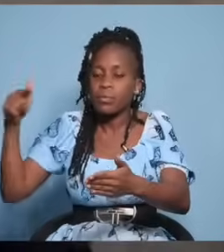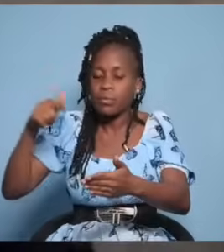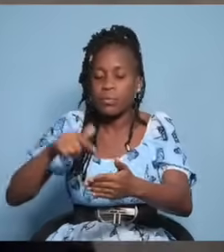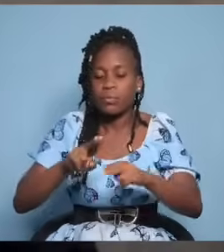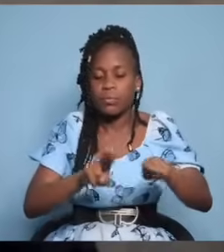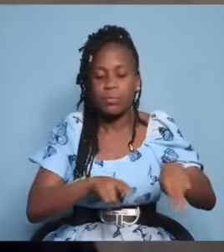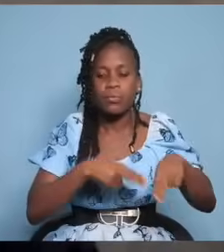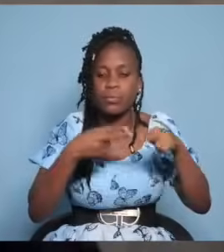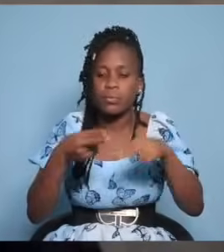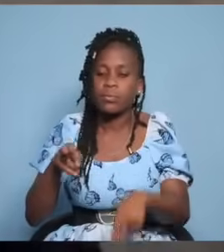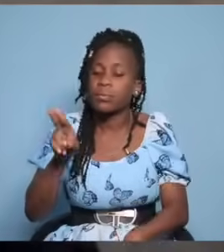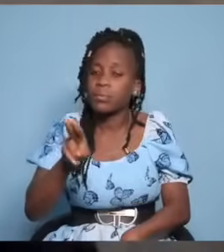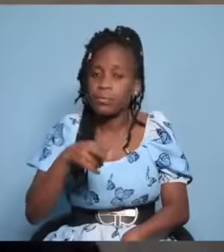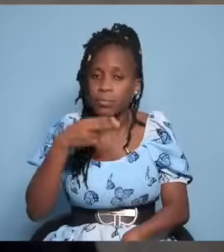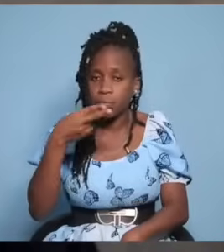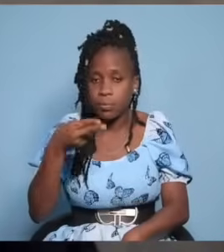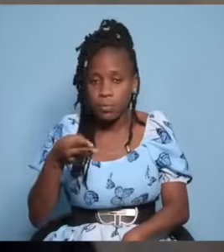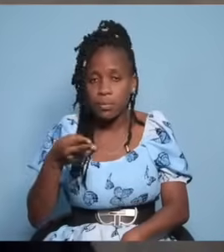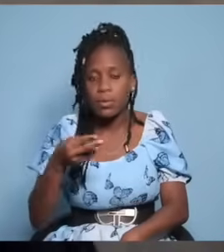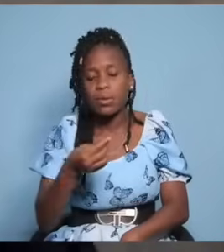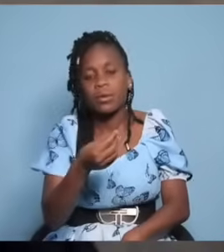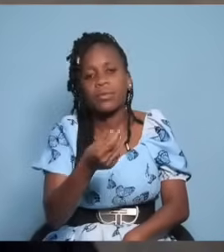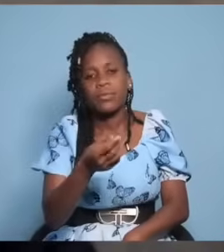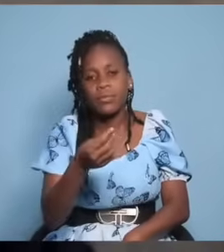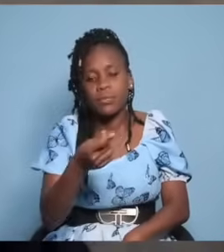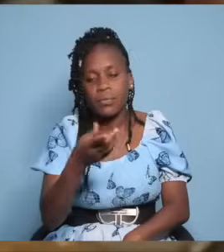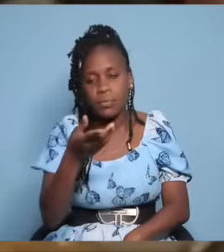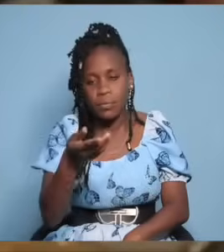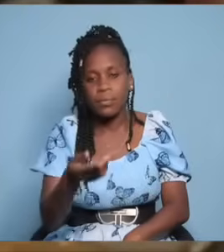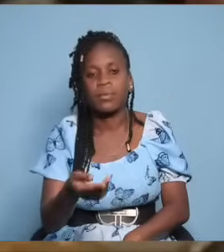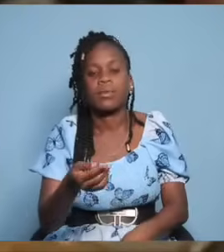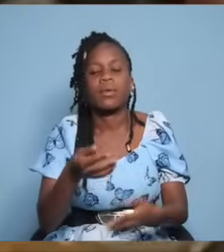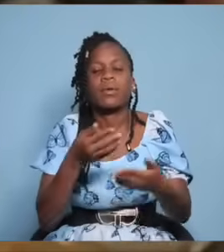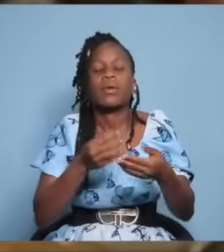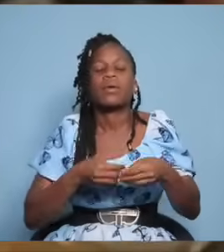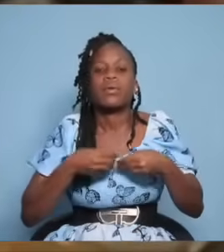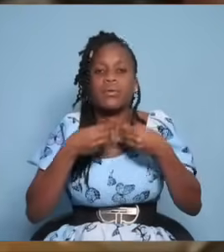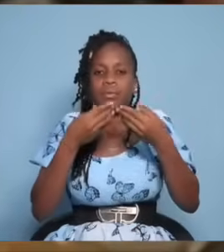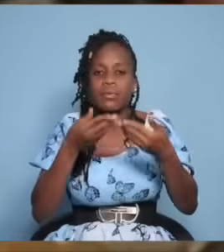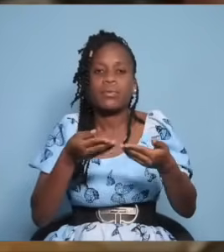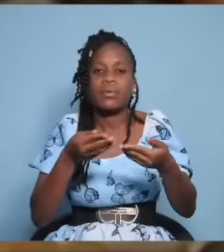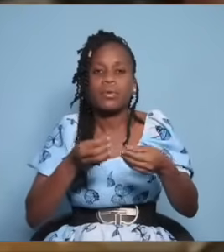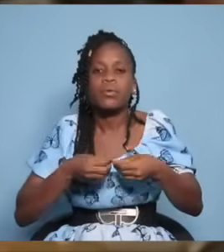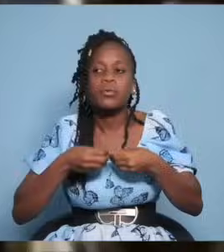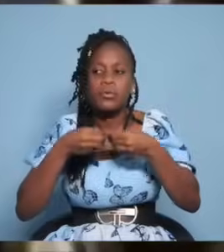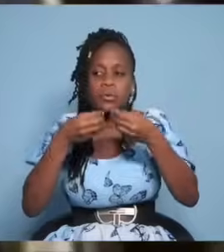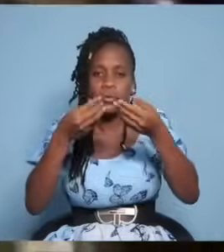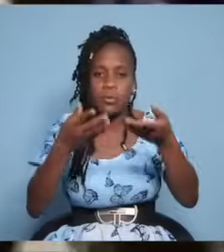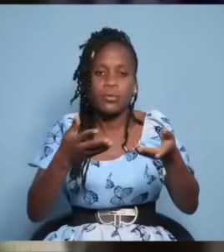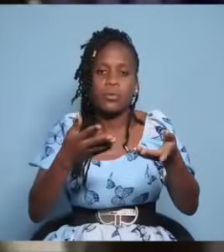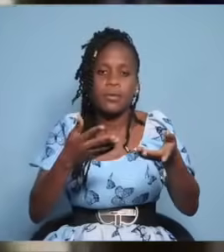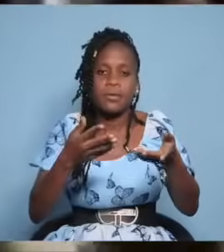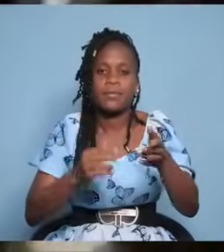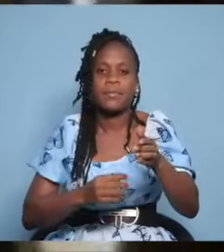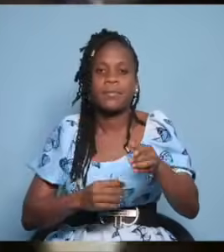mikataba yenye kufeva au yenye kutoa nafasi kubwa kwa pendeleo ya mataifa